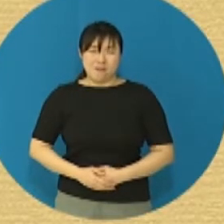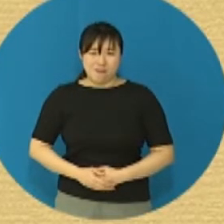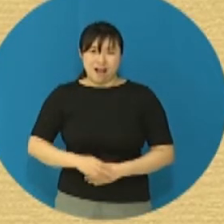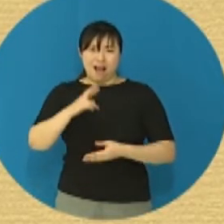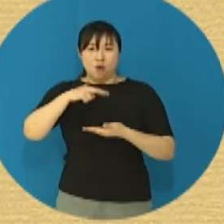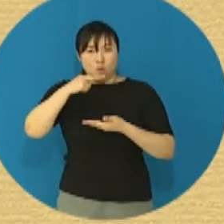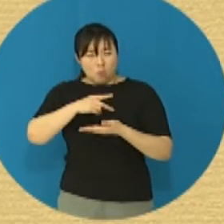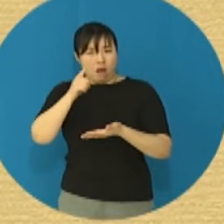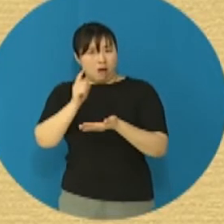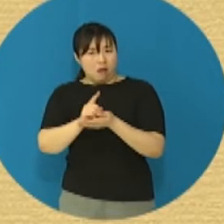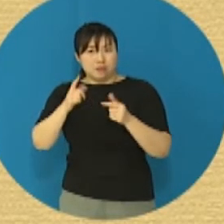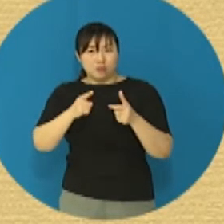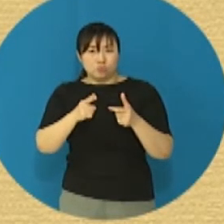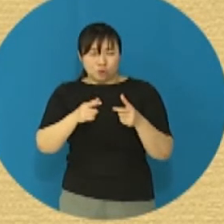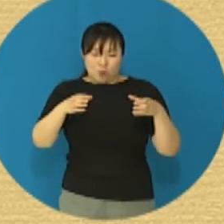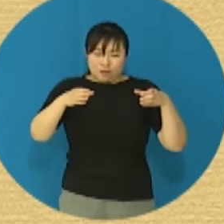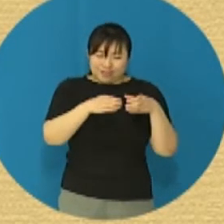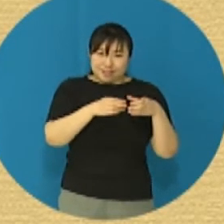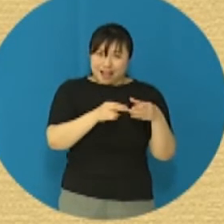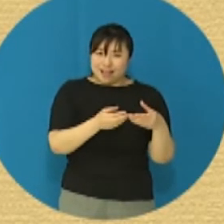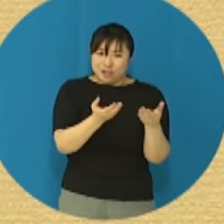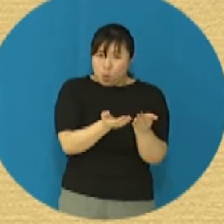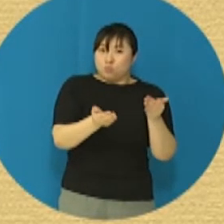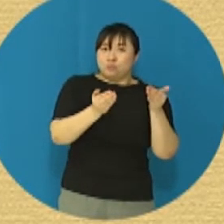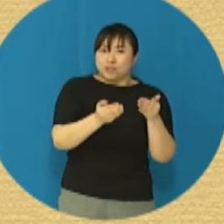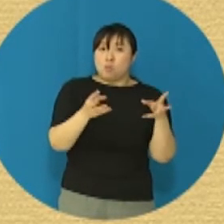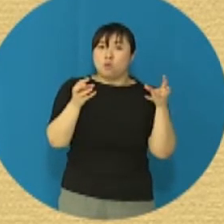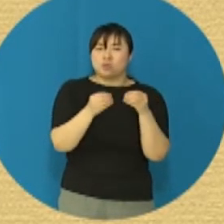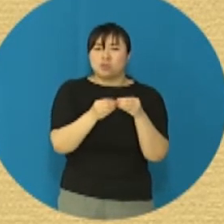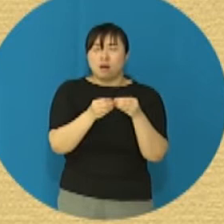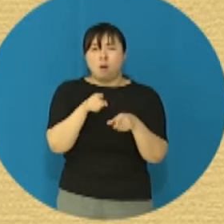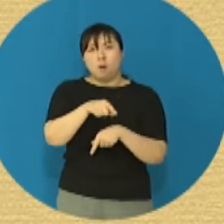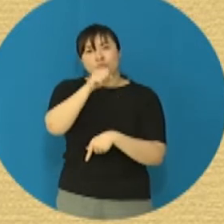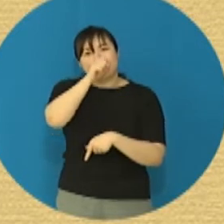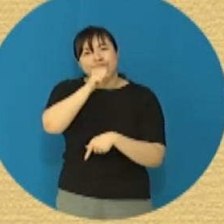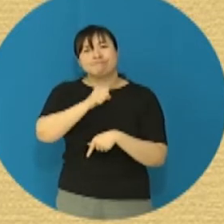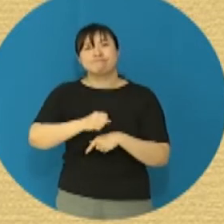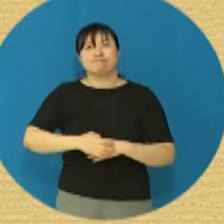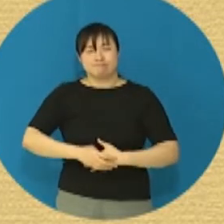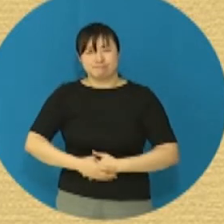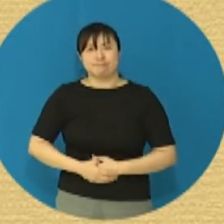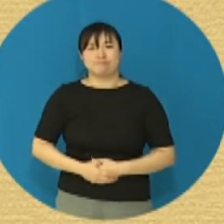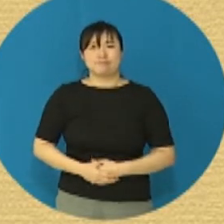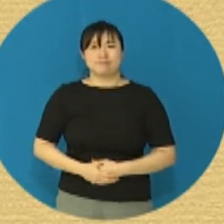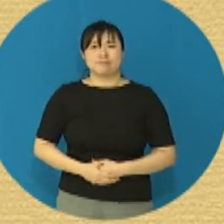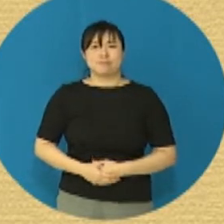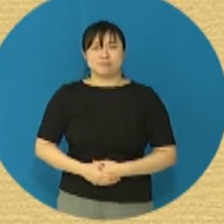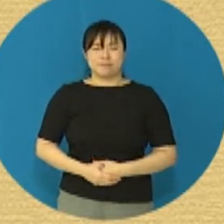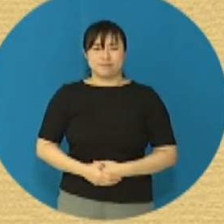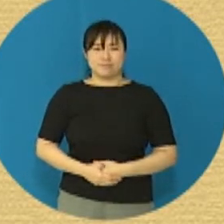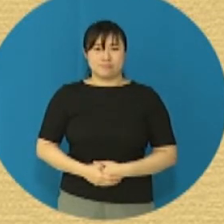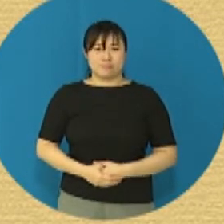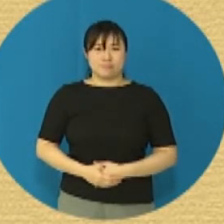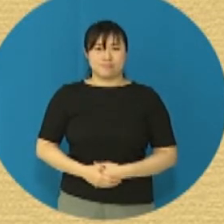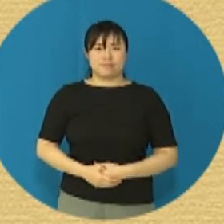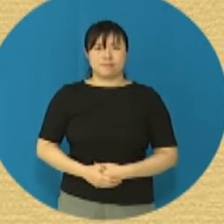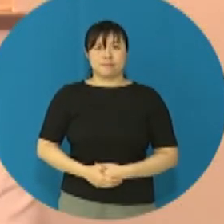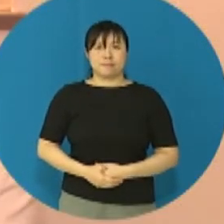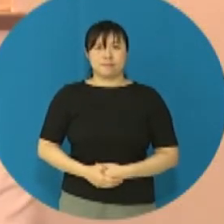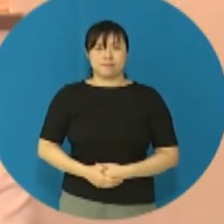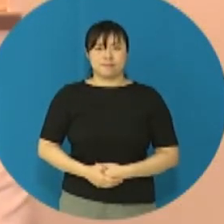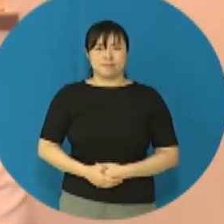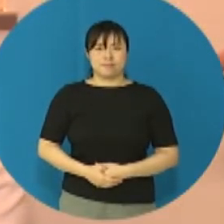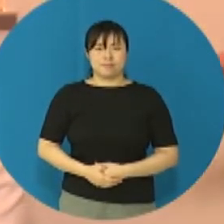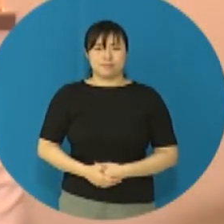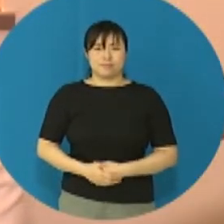麦だけでなくミニ天丼もついてくる、はい、豪華ですね。 ありがとうございます。 おいしそう。